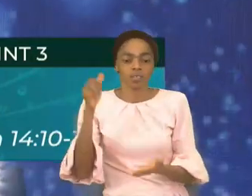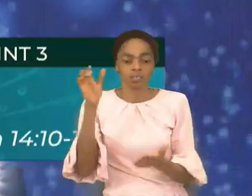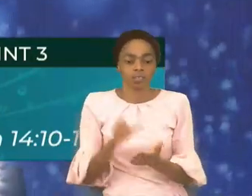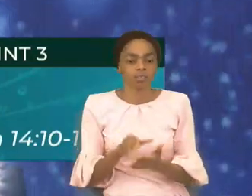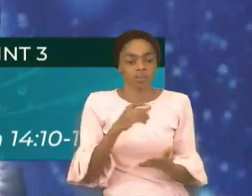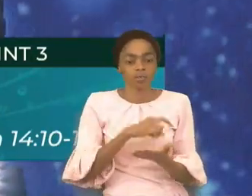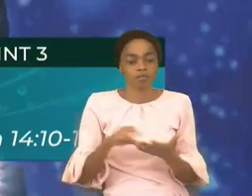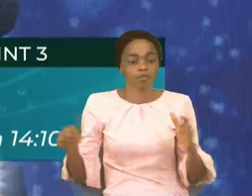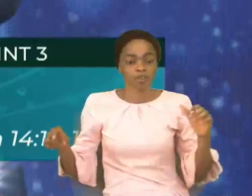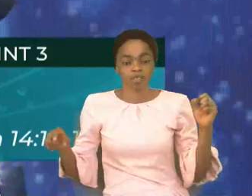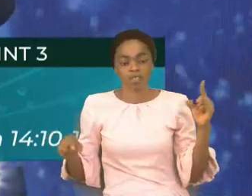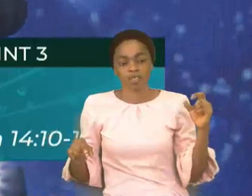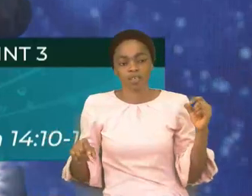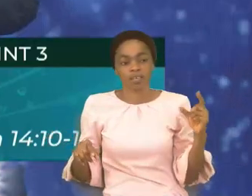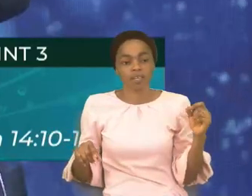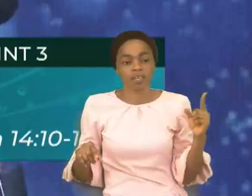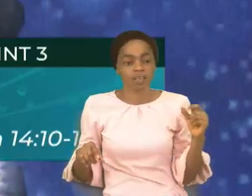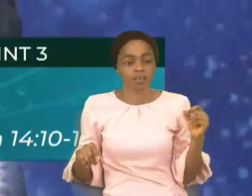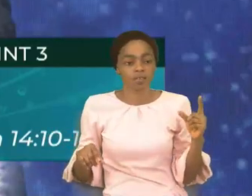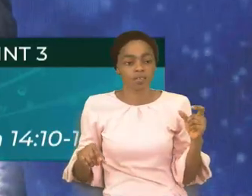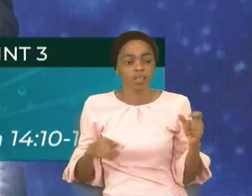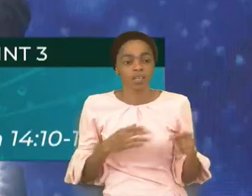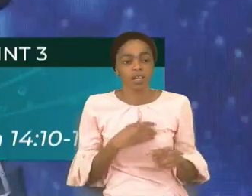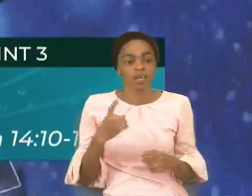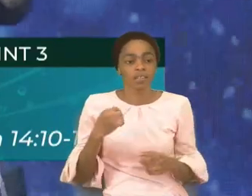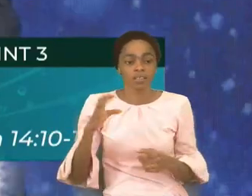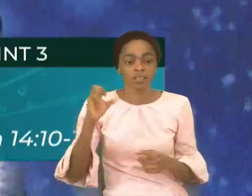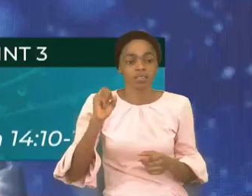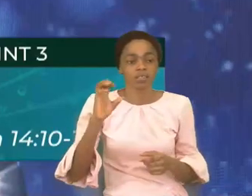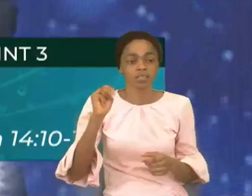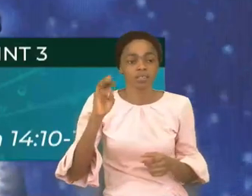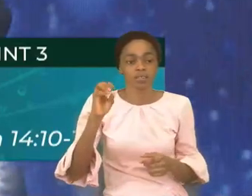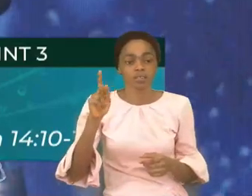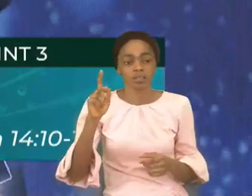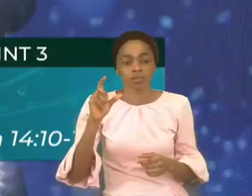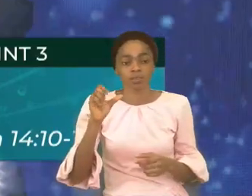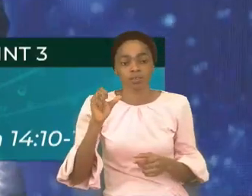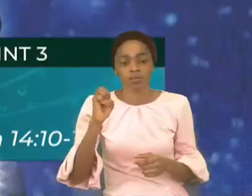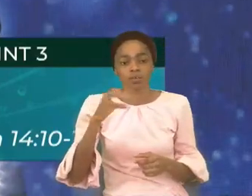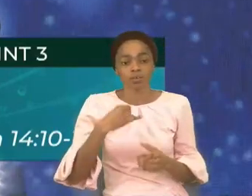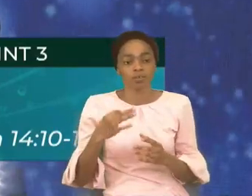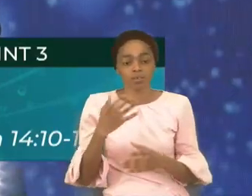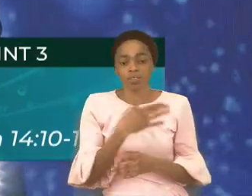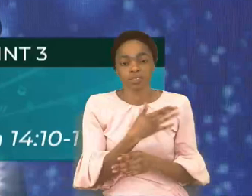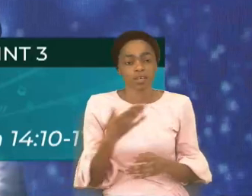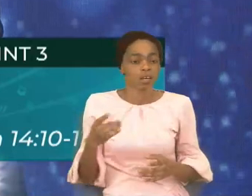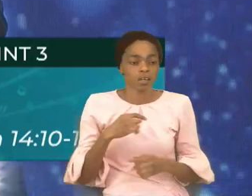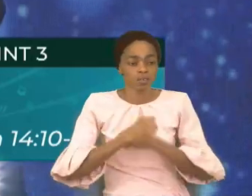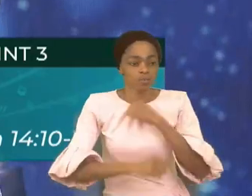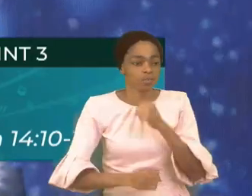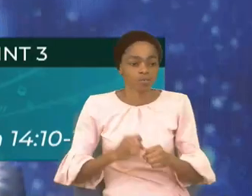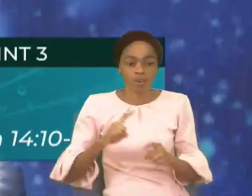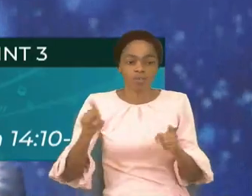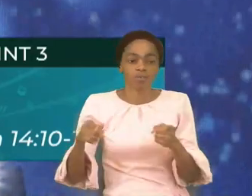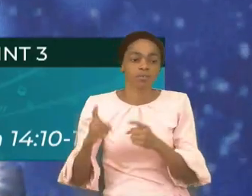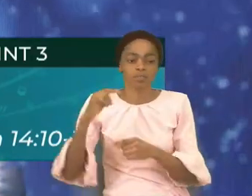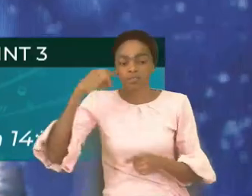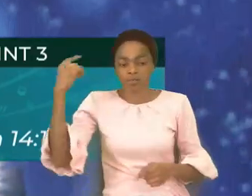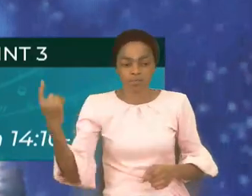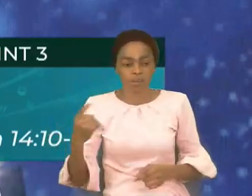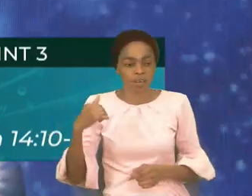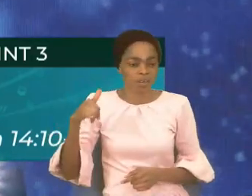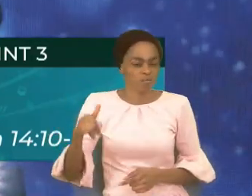Verset 11, et on nous dit, et la fumée de leur tourment monte au siècle des siècles, et ils n'ont pas de repos, et ils n'ont